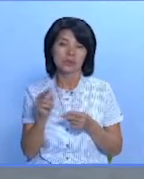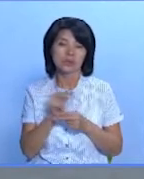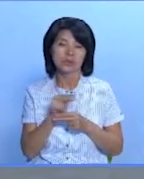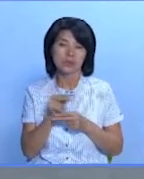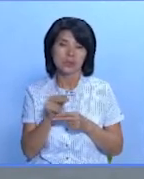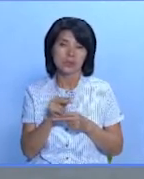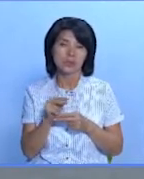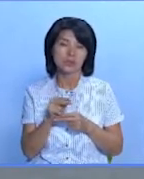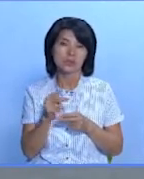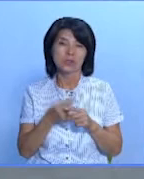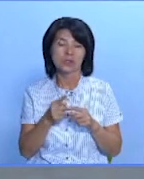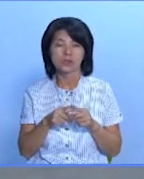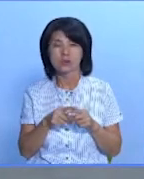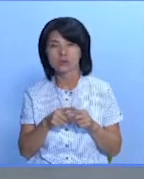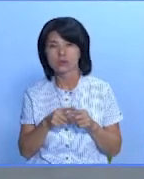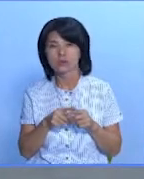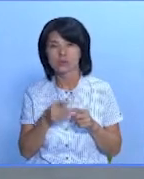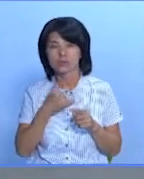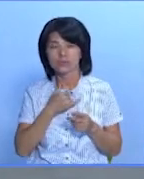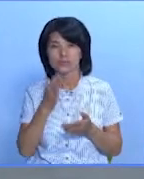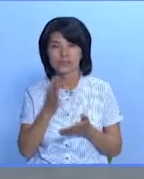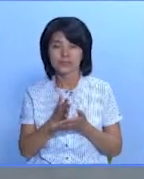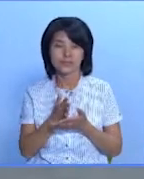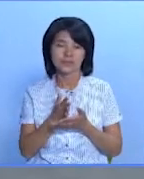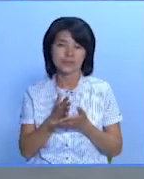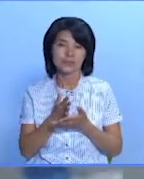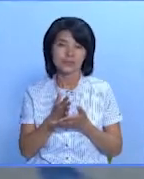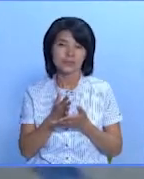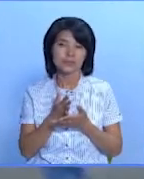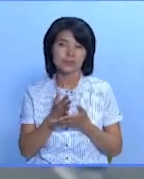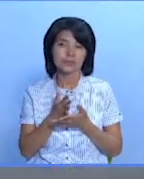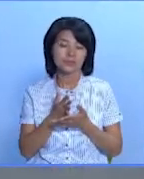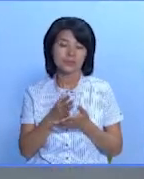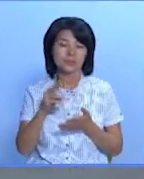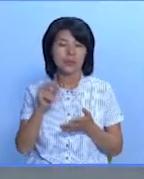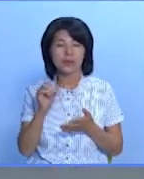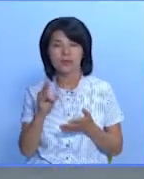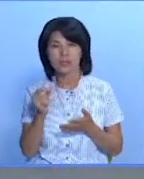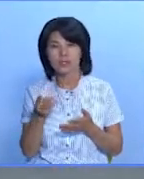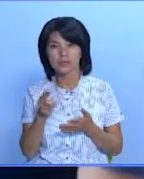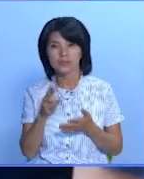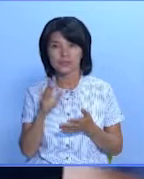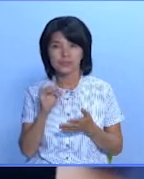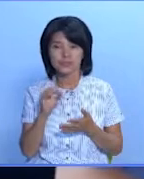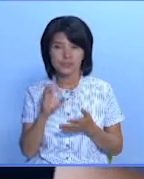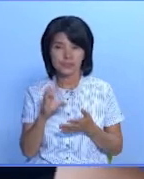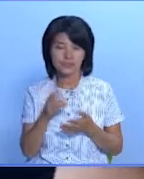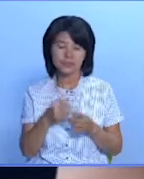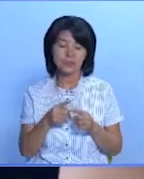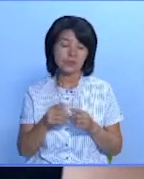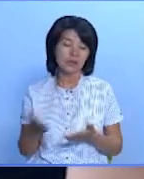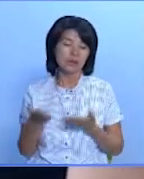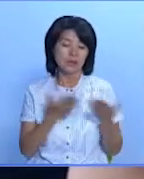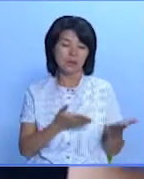лечения пациентов, которые у нас находятся с пневмониями вирусными. Представители Павлодарского